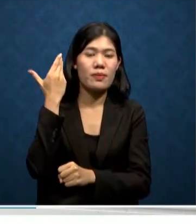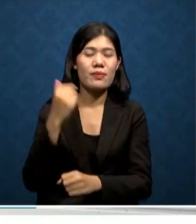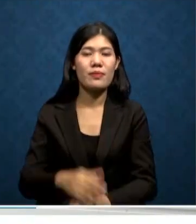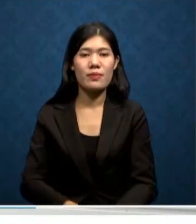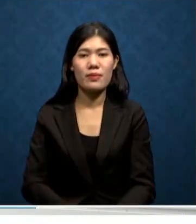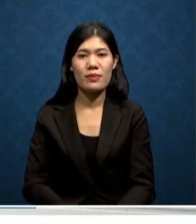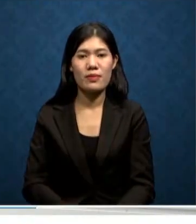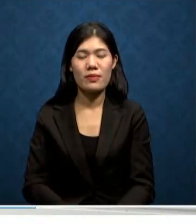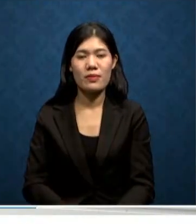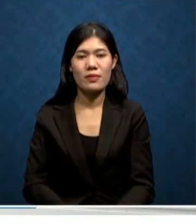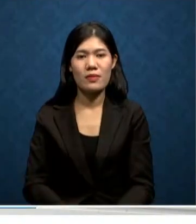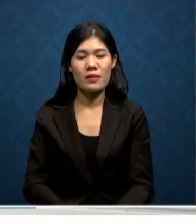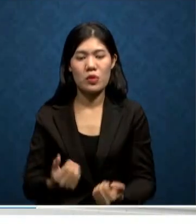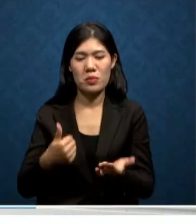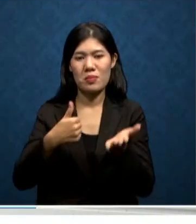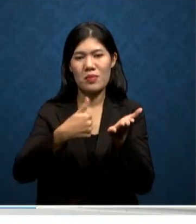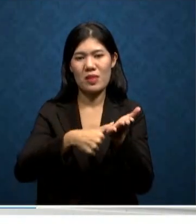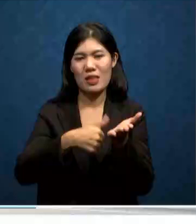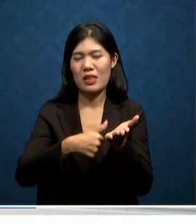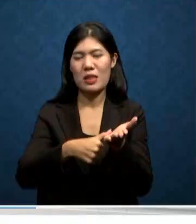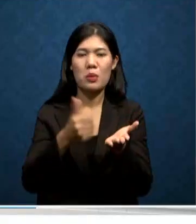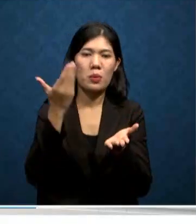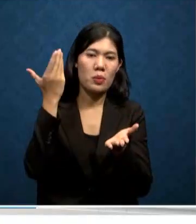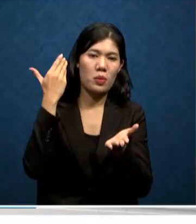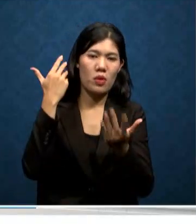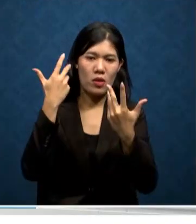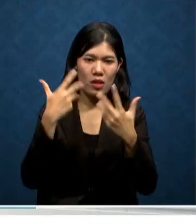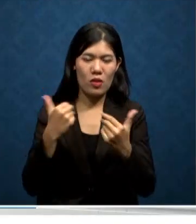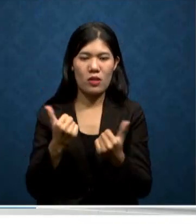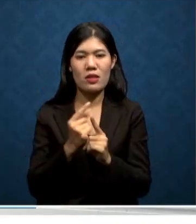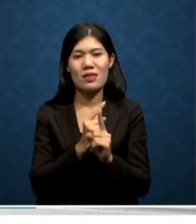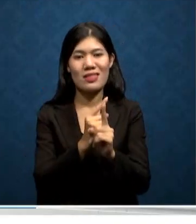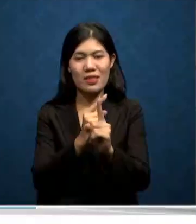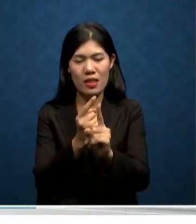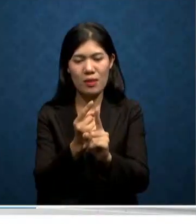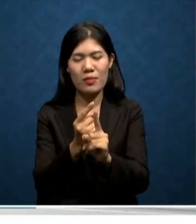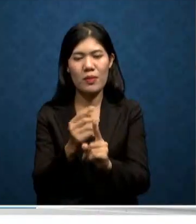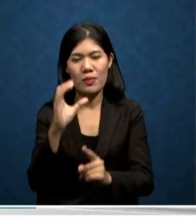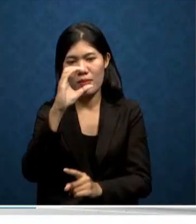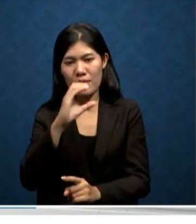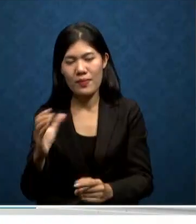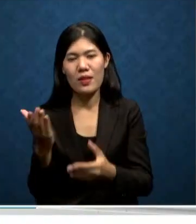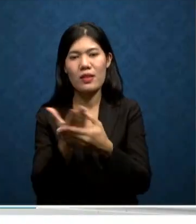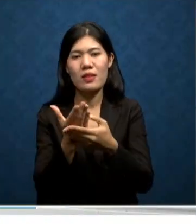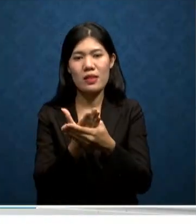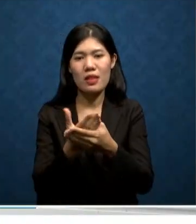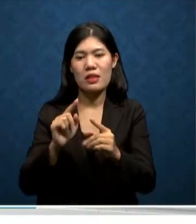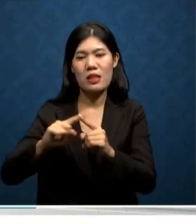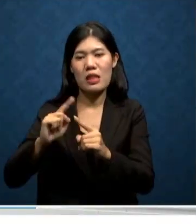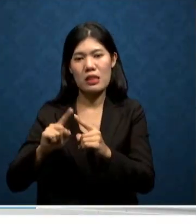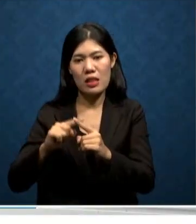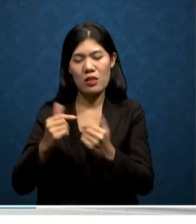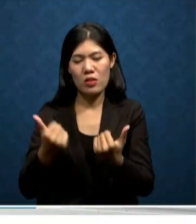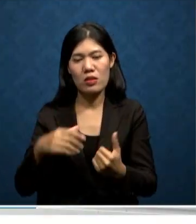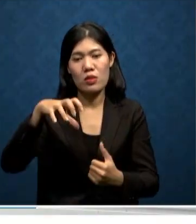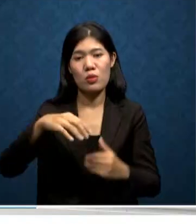เป็นหนี้เก่าที่ยังแกะกันมีปัญหาเรื่องการติดตามหาเอกสารอะไรต่างๆแล้วก็ขนส่งจังหวัดต่างๆ